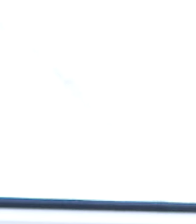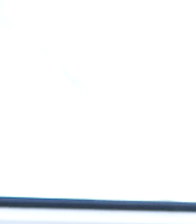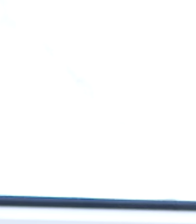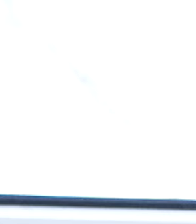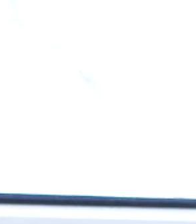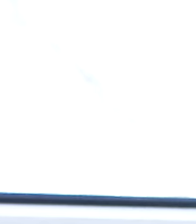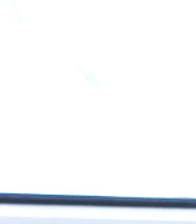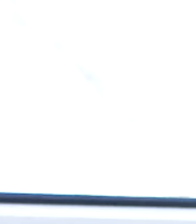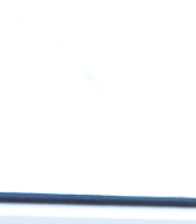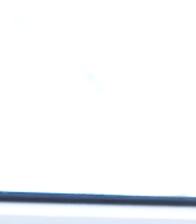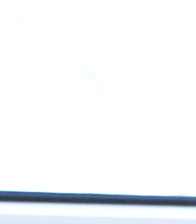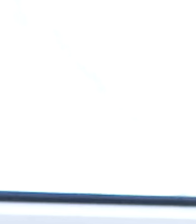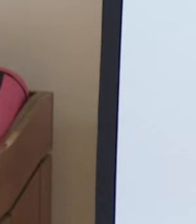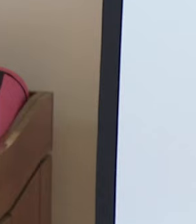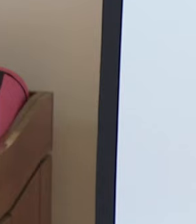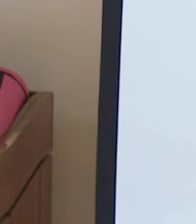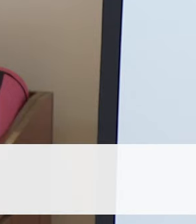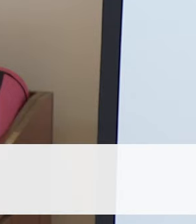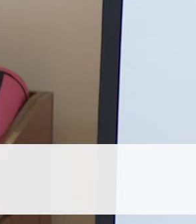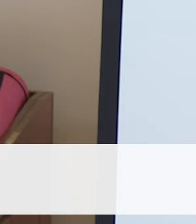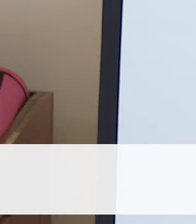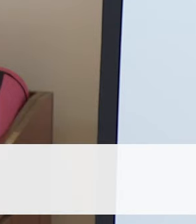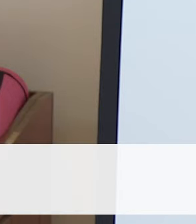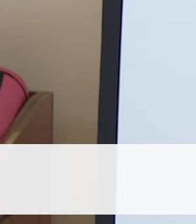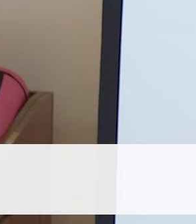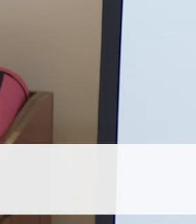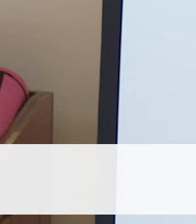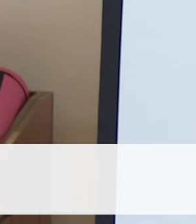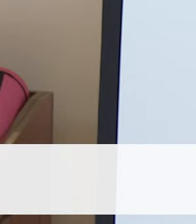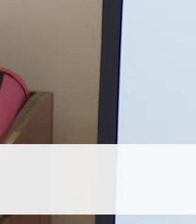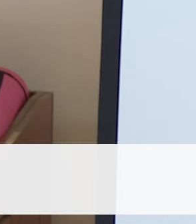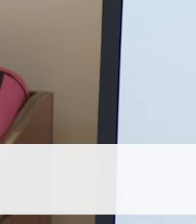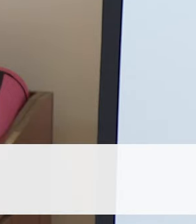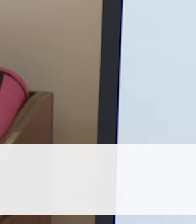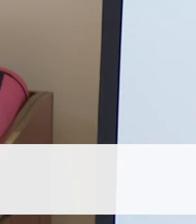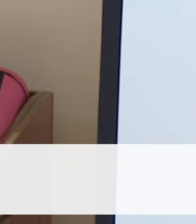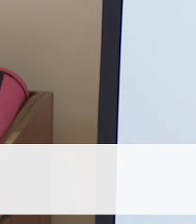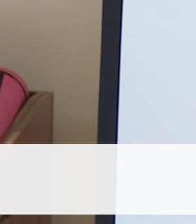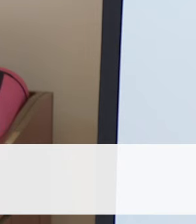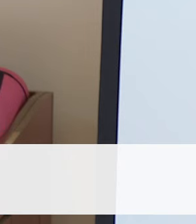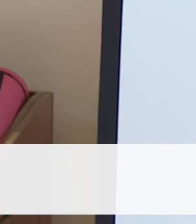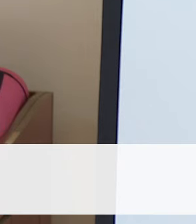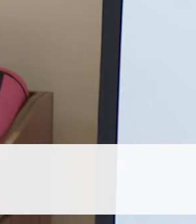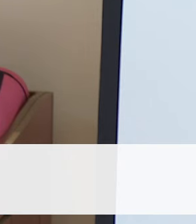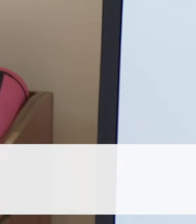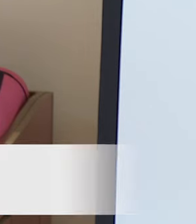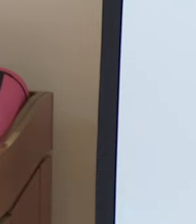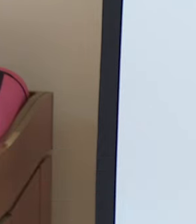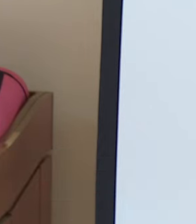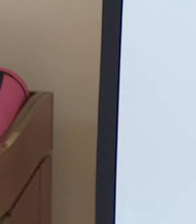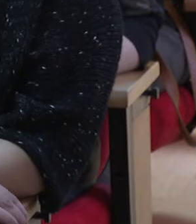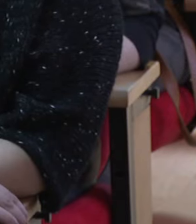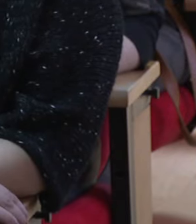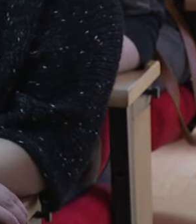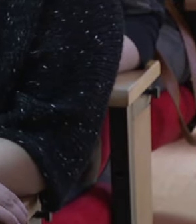своими знаниями. Обычный человек первым оказывается в таких вот очагах поражения при обстрелах, и не